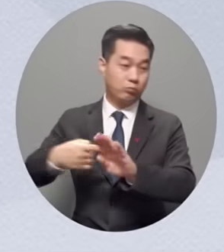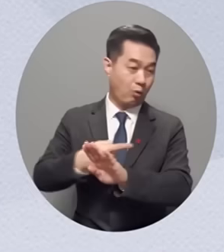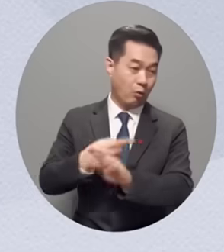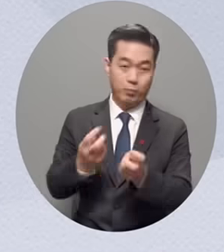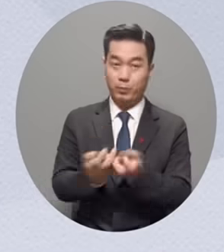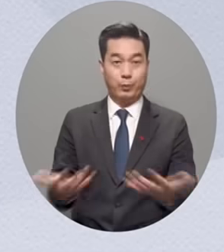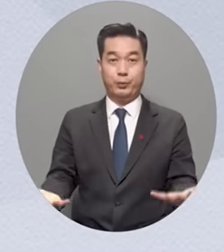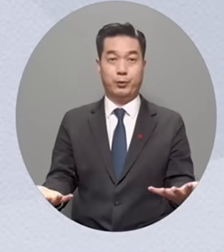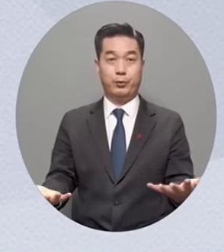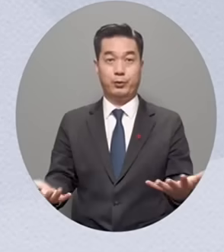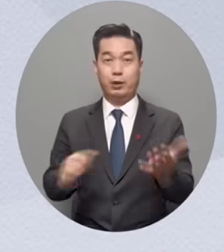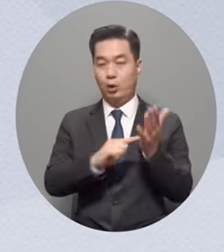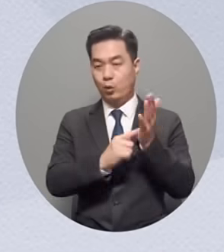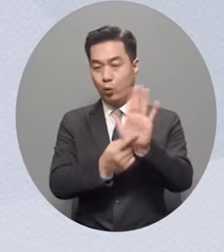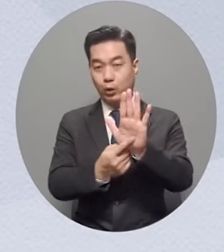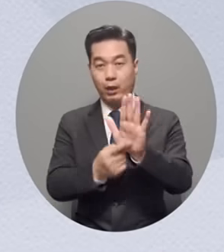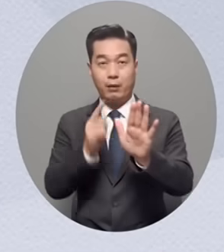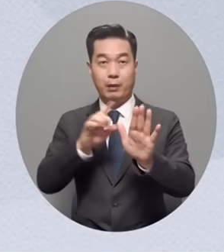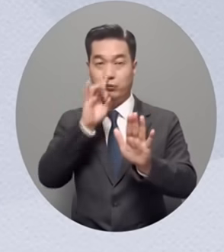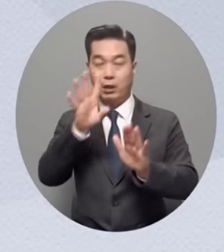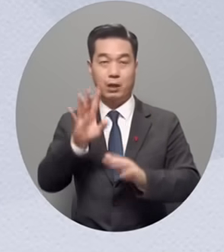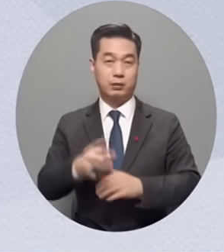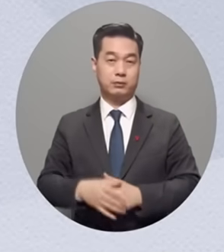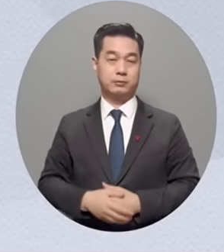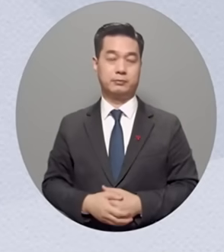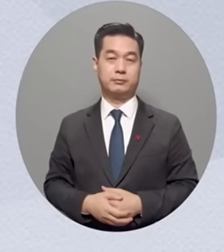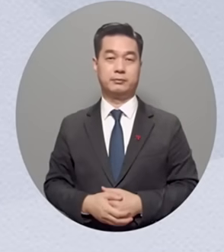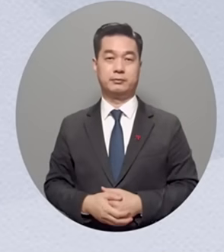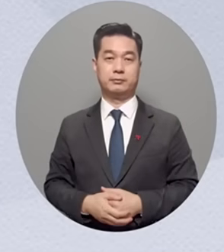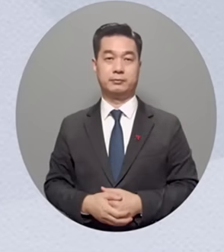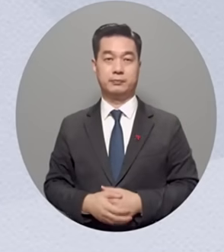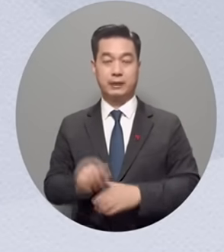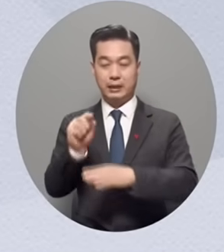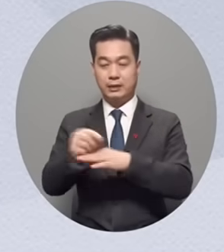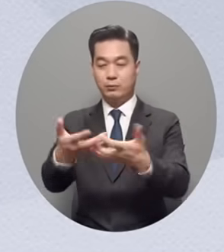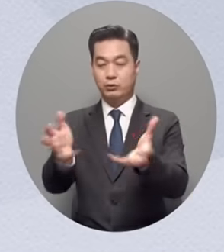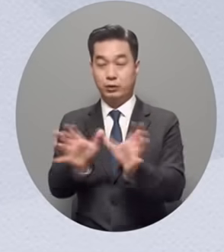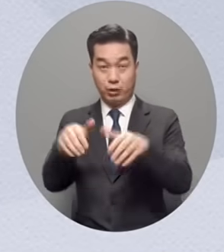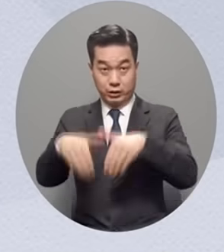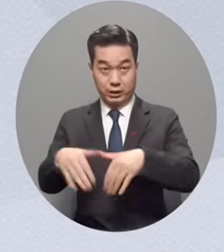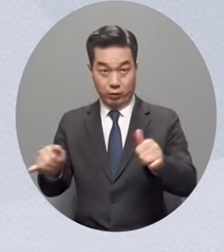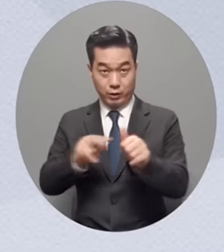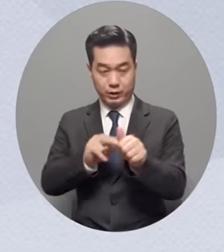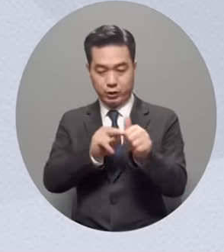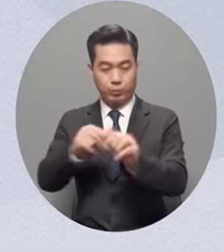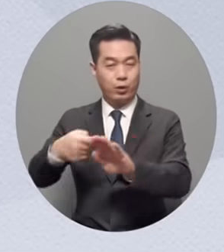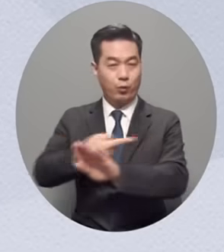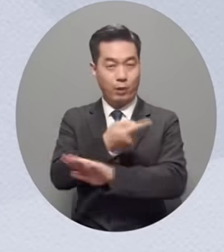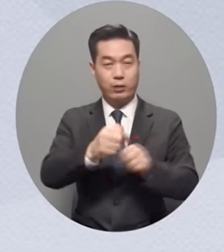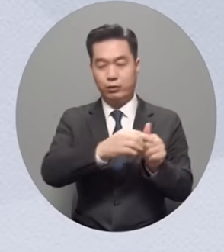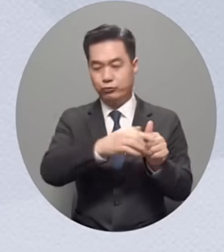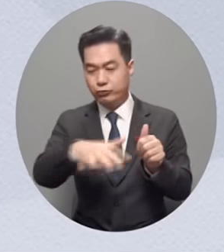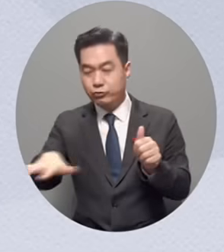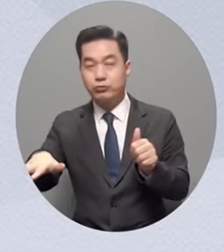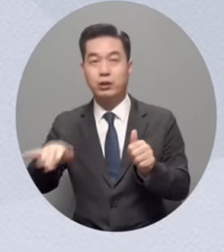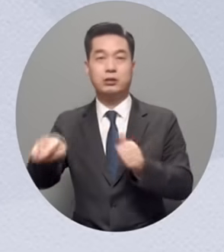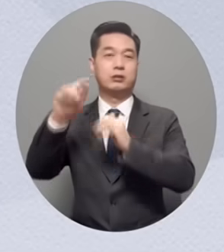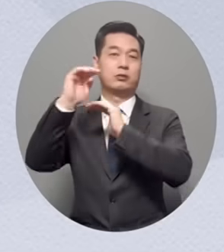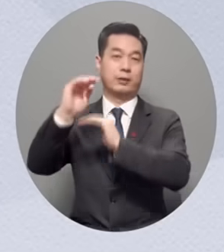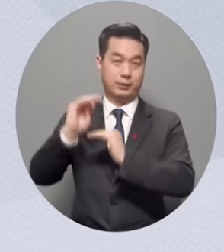외부에 공개되는 것이 사실상 불가능하다며 사무처 직원이 정보를 외부에 유출하고 그